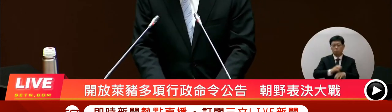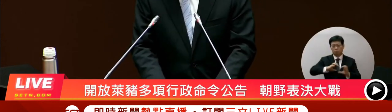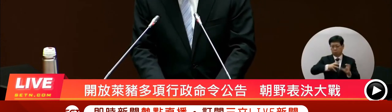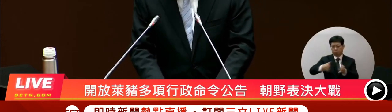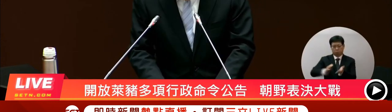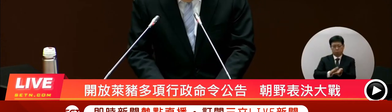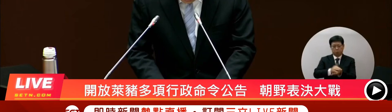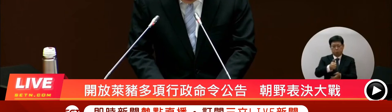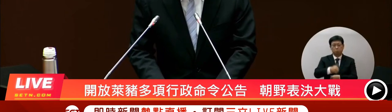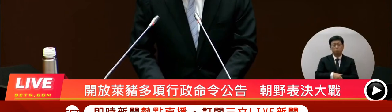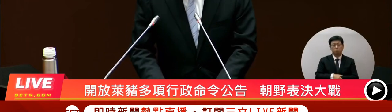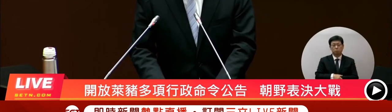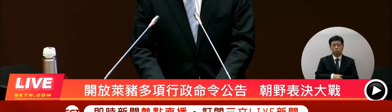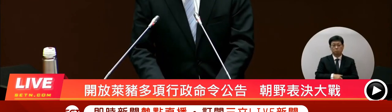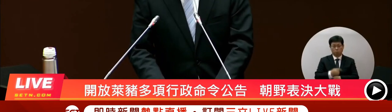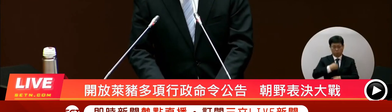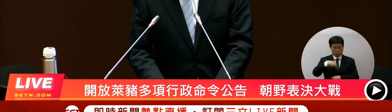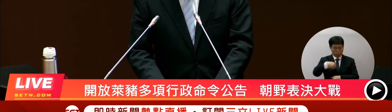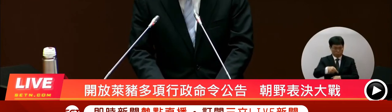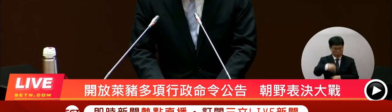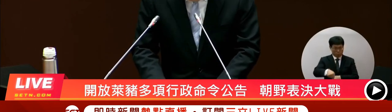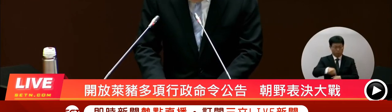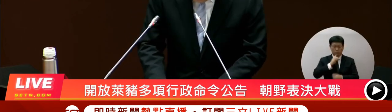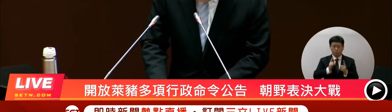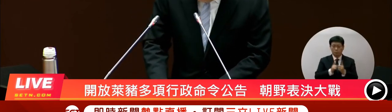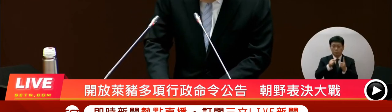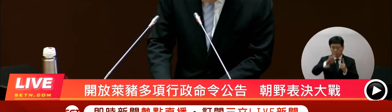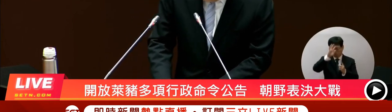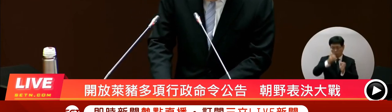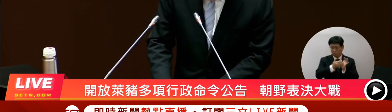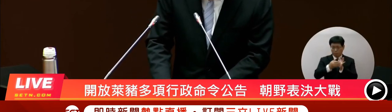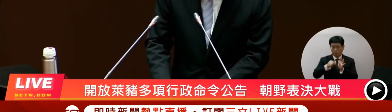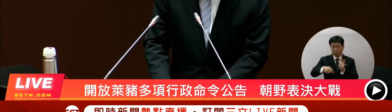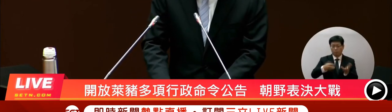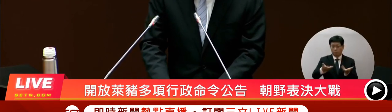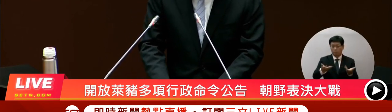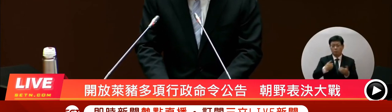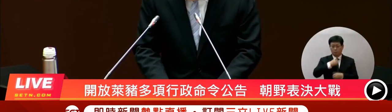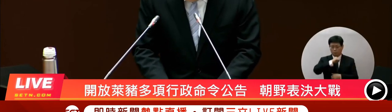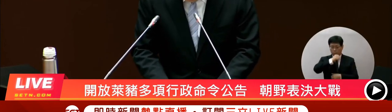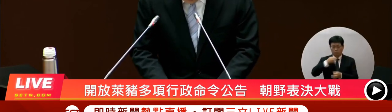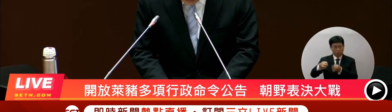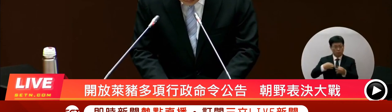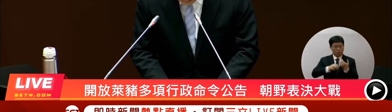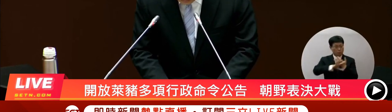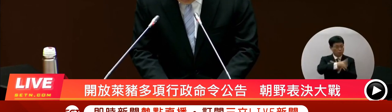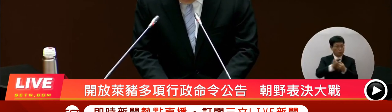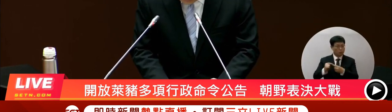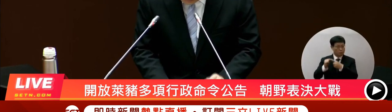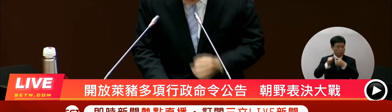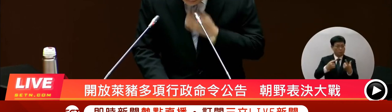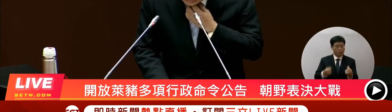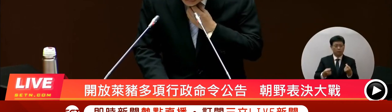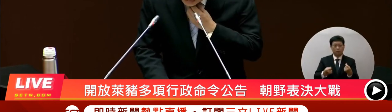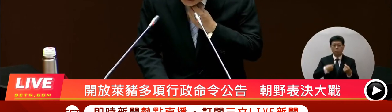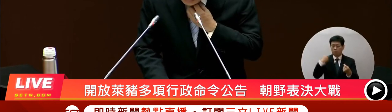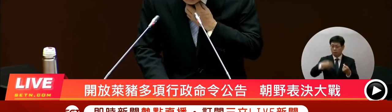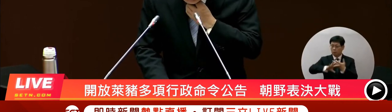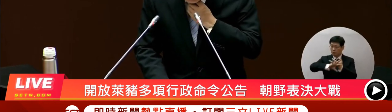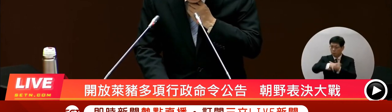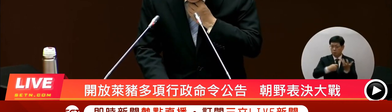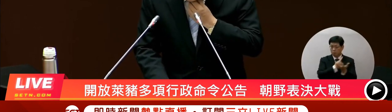定。在这个后疫情时代，台湾产业要与国际接轨， 一个经济体连